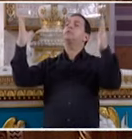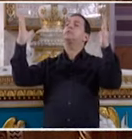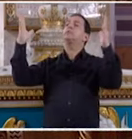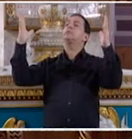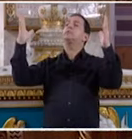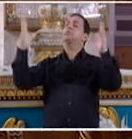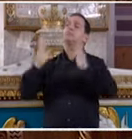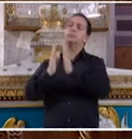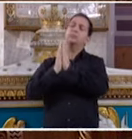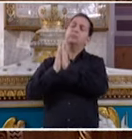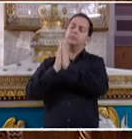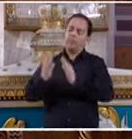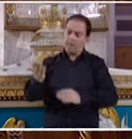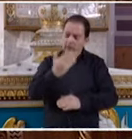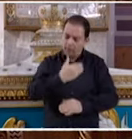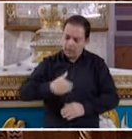Πνεύματι,